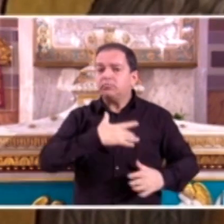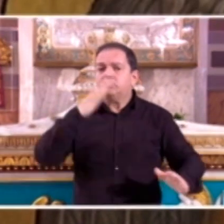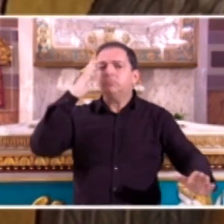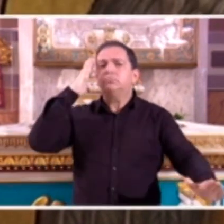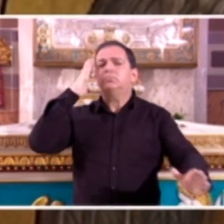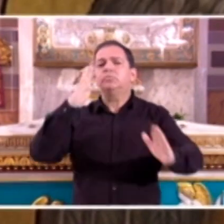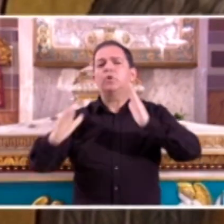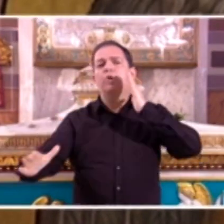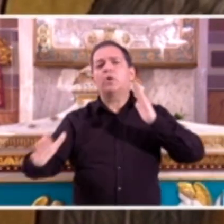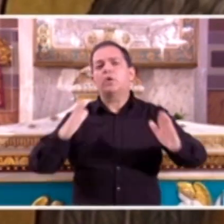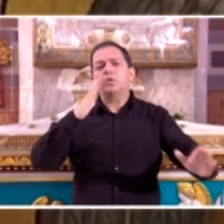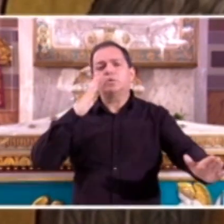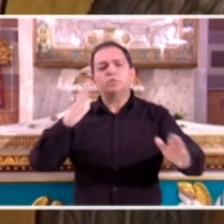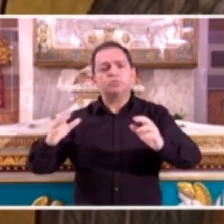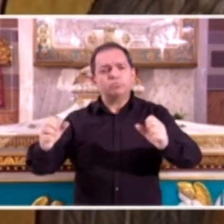σωμάτων